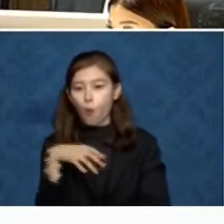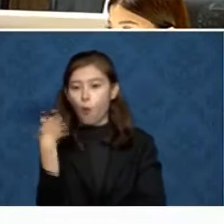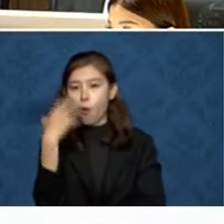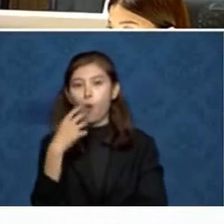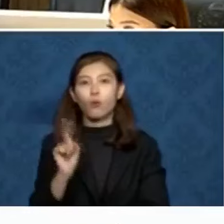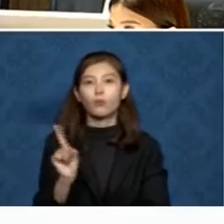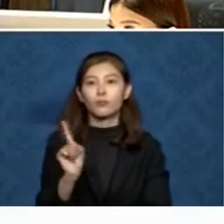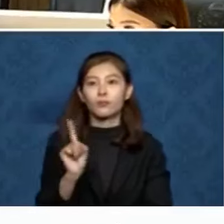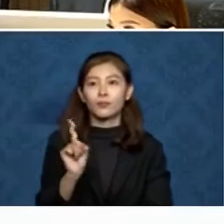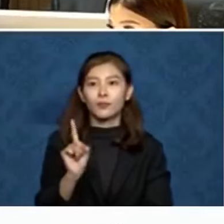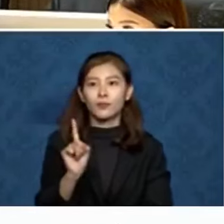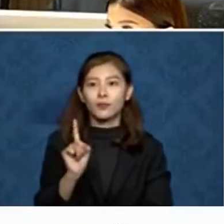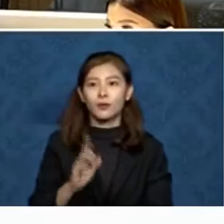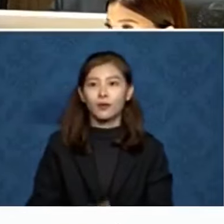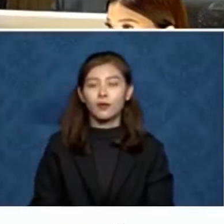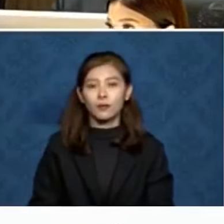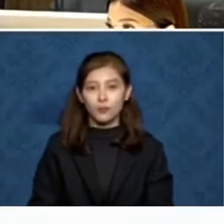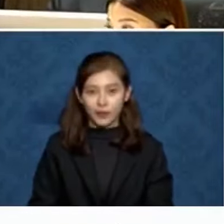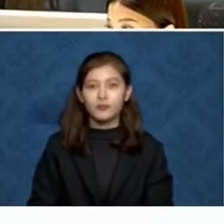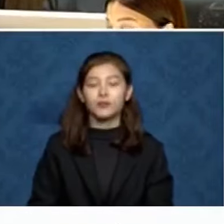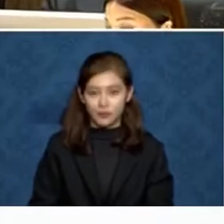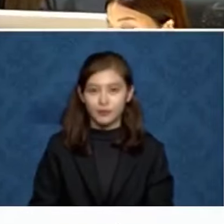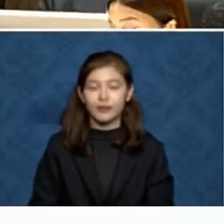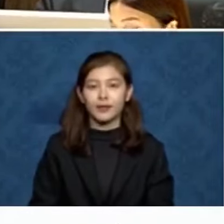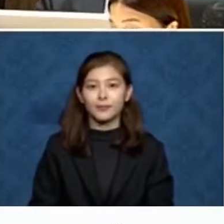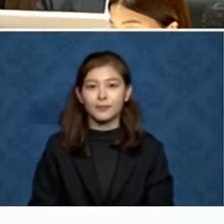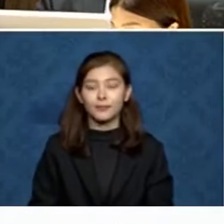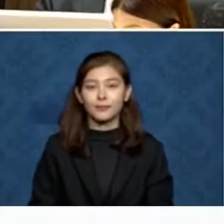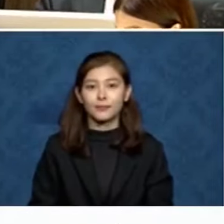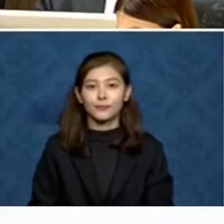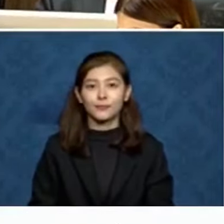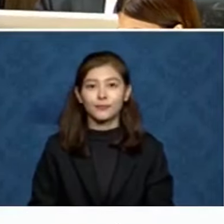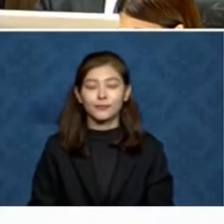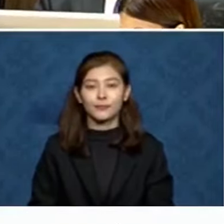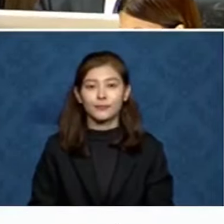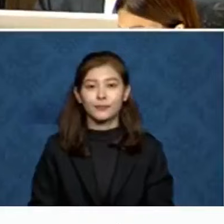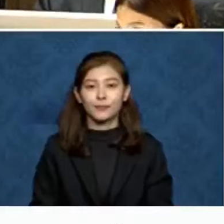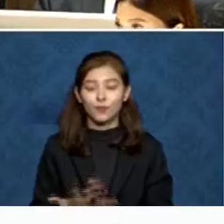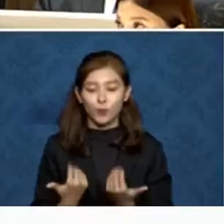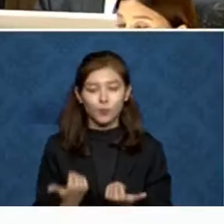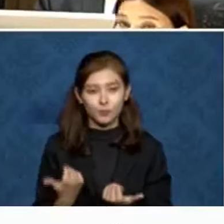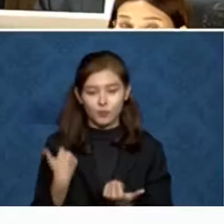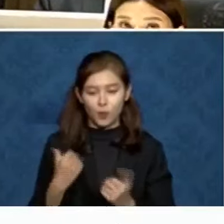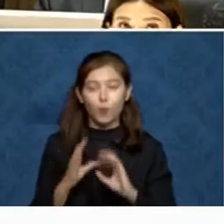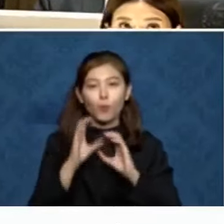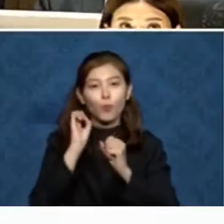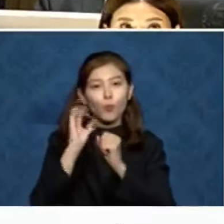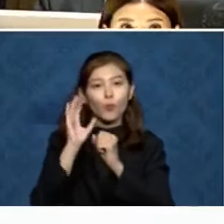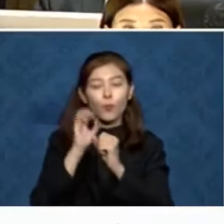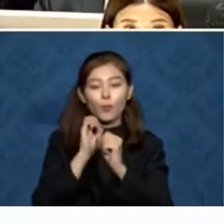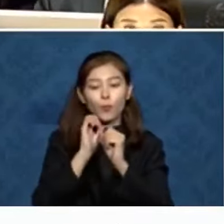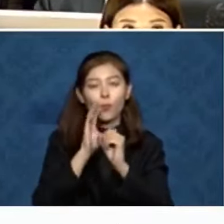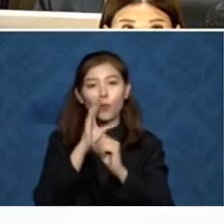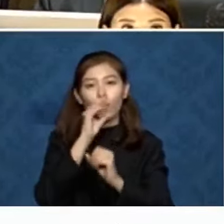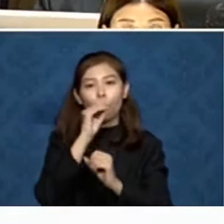จรินทรใช้คำนี้นะฮะว่าแต่เค้าอีเหนาทำหมดก็เลยขอให้นายกเนี่ยใช้เงินนี้ให้คุ้มค่าและโปร่ง